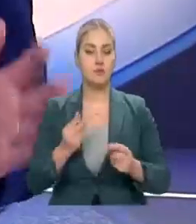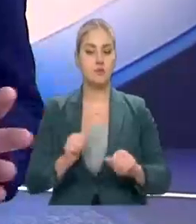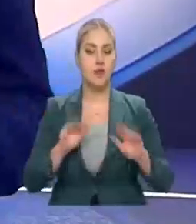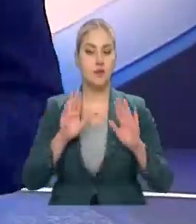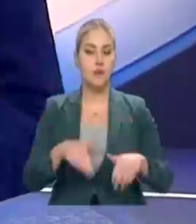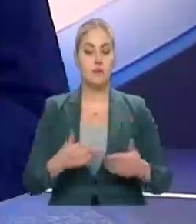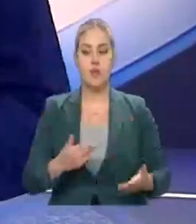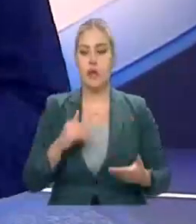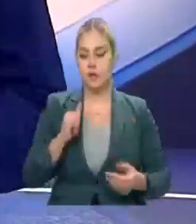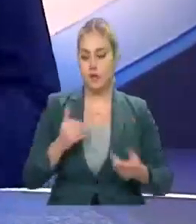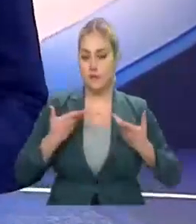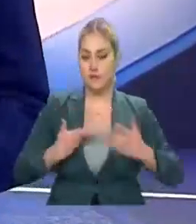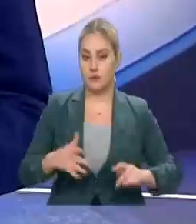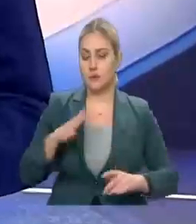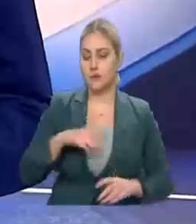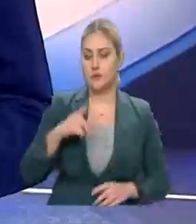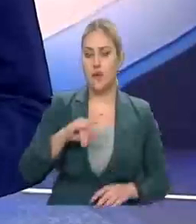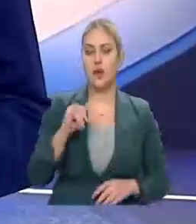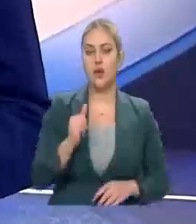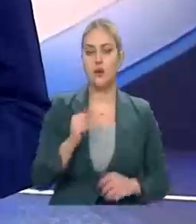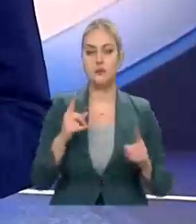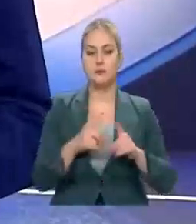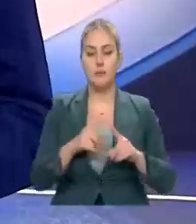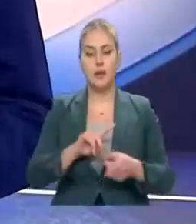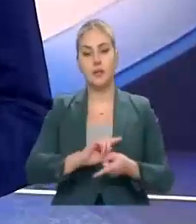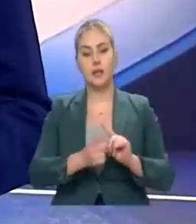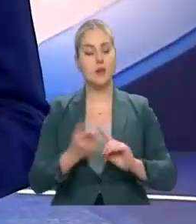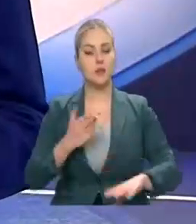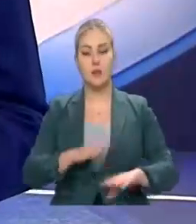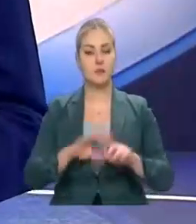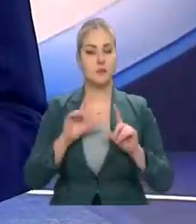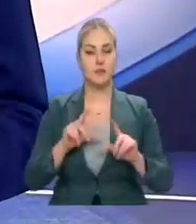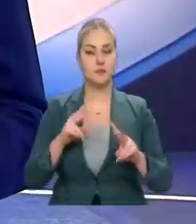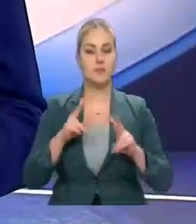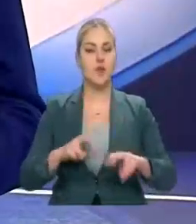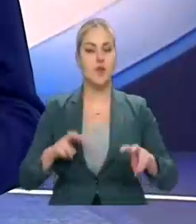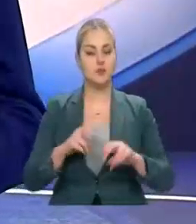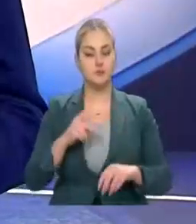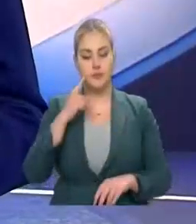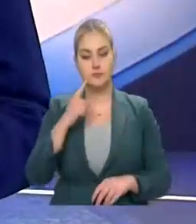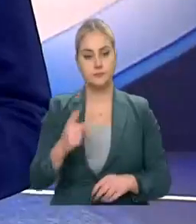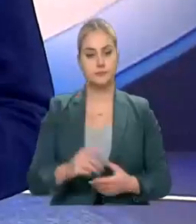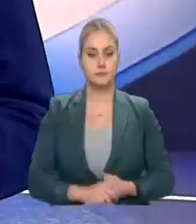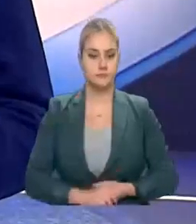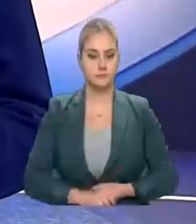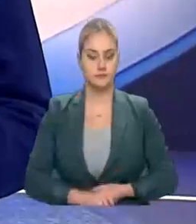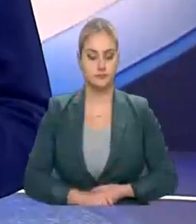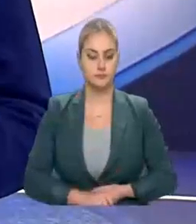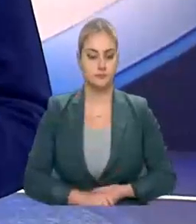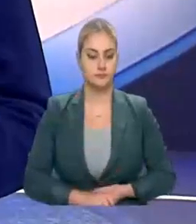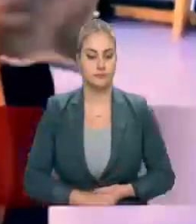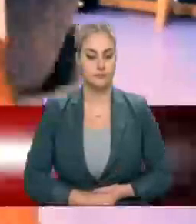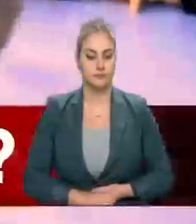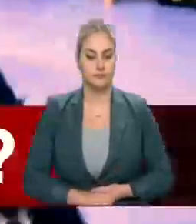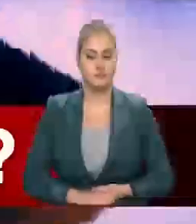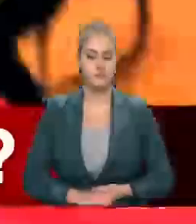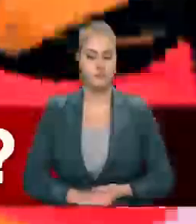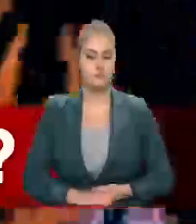zararı varmış peki kilo vermek isteyenler kalori saymak yerine ne yapacak işte o araştırma ve yakınları